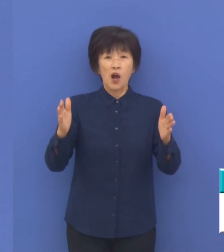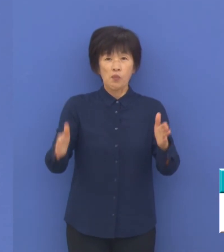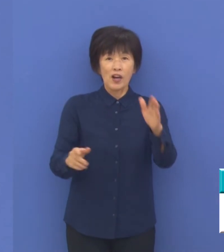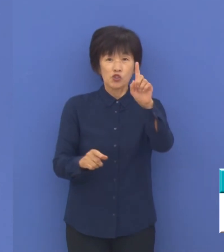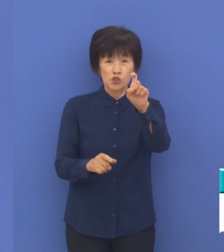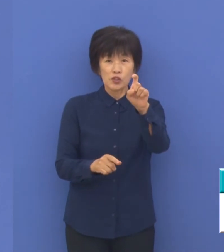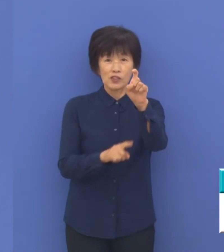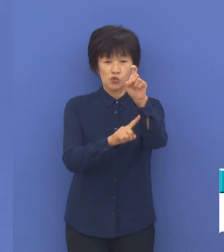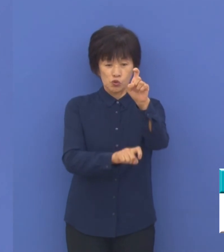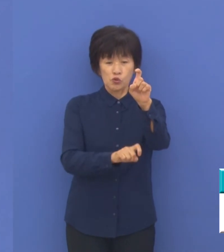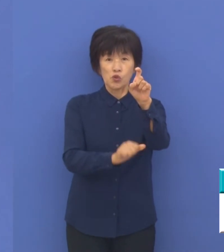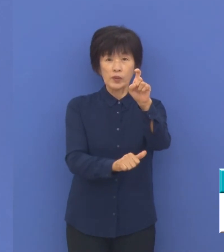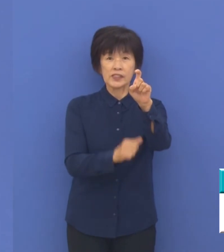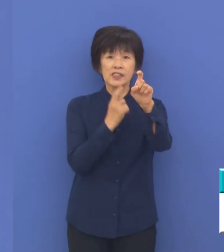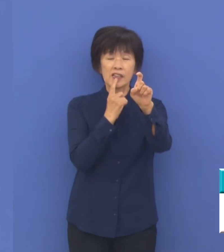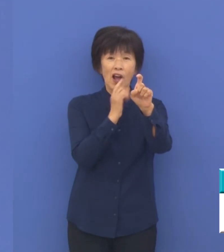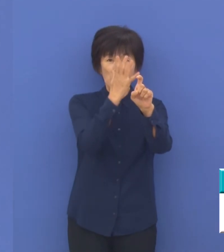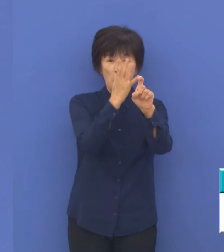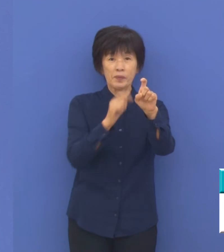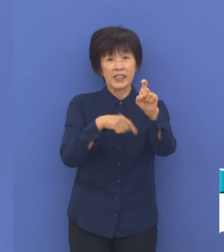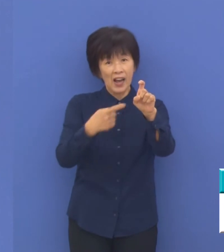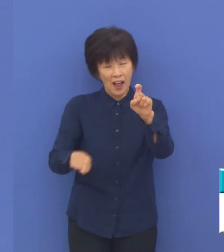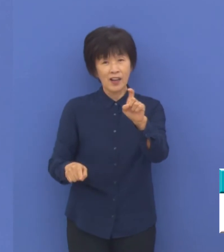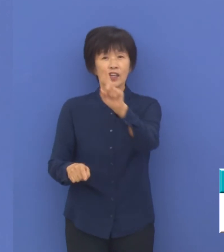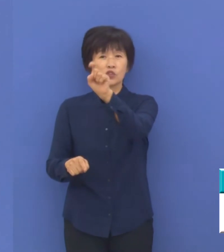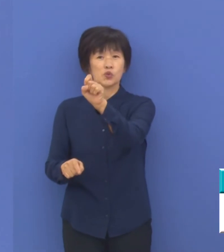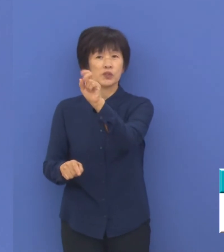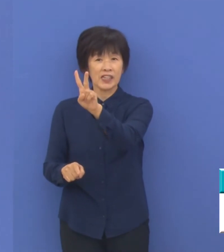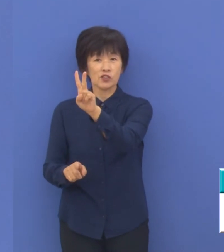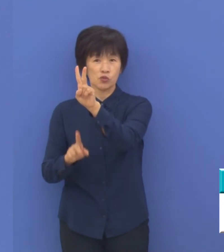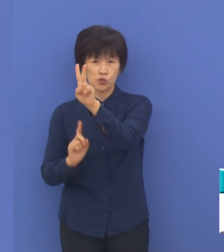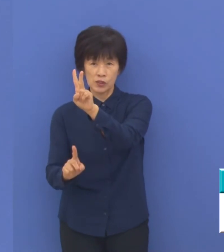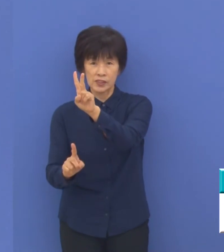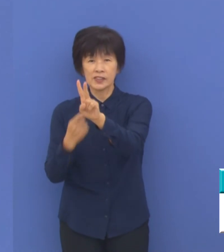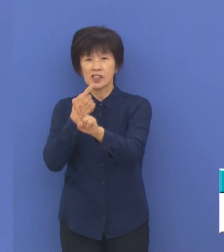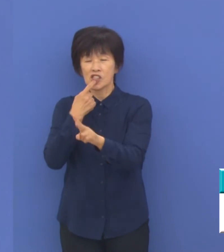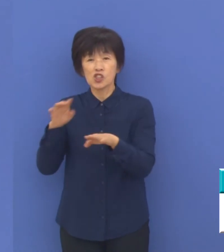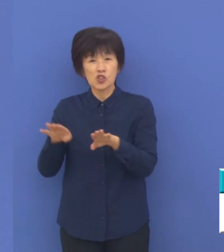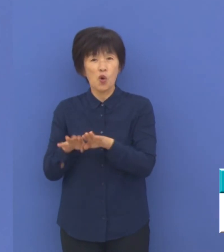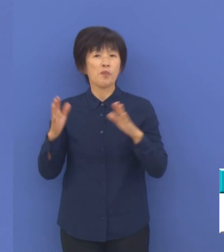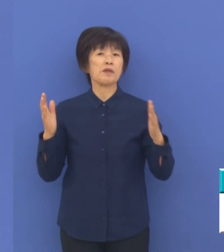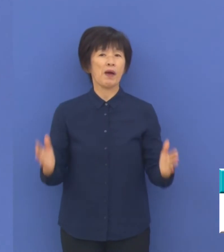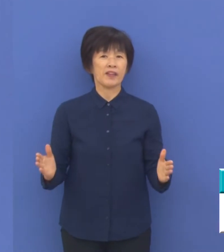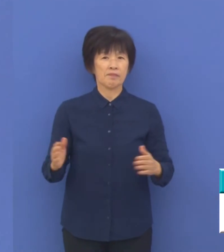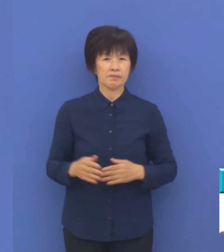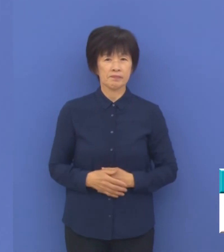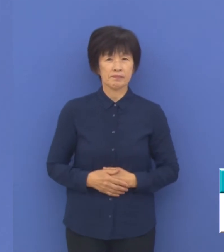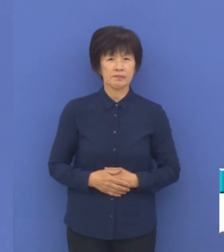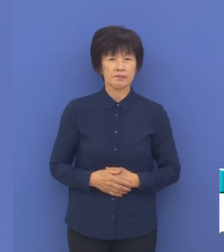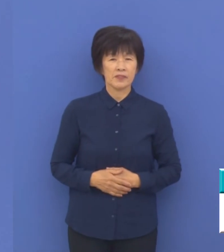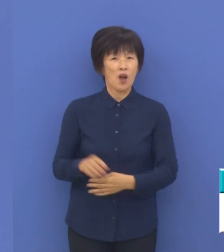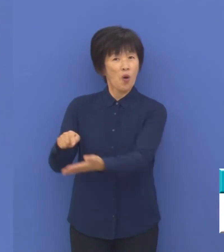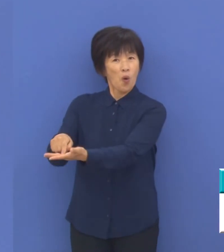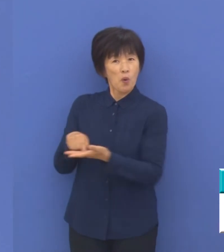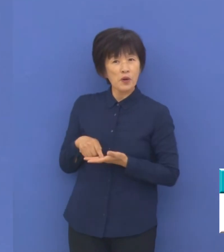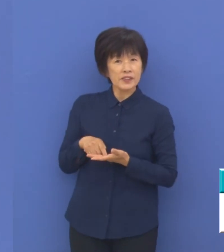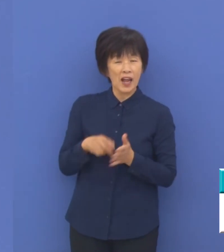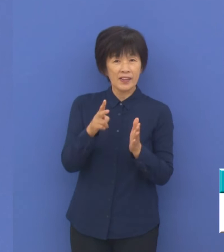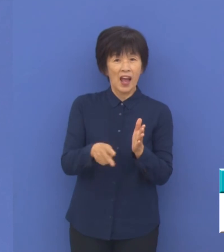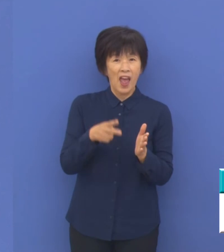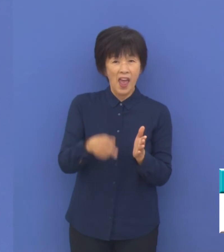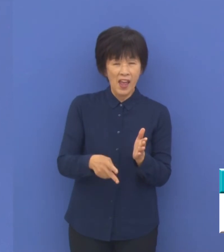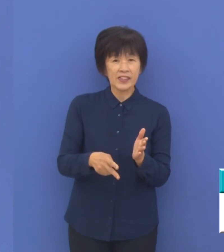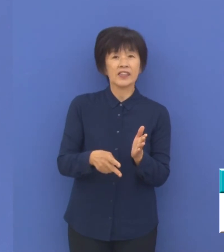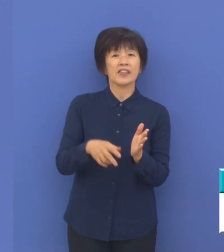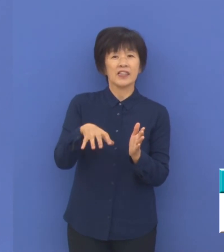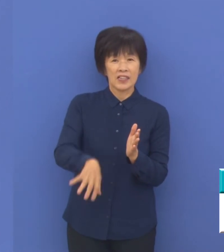火曜日から12月1日日曜日までです応募された駅明暗はオウム